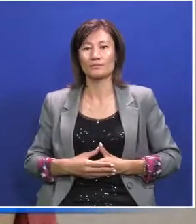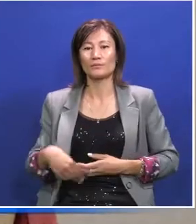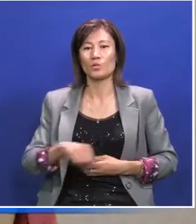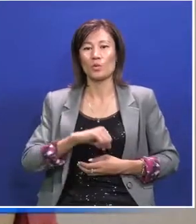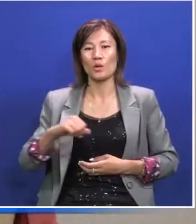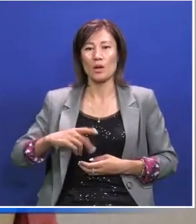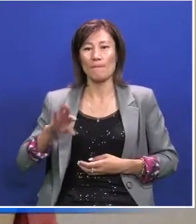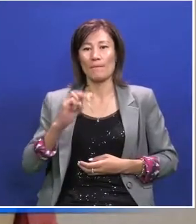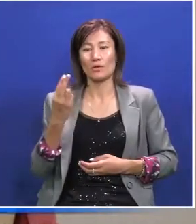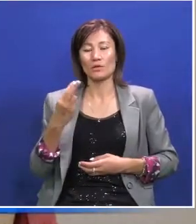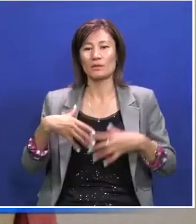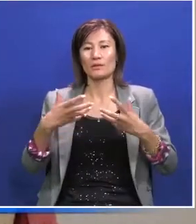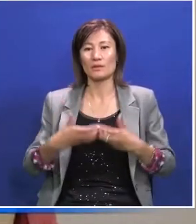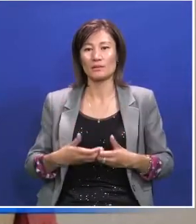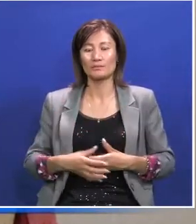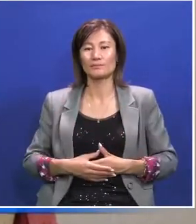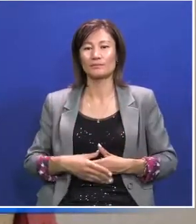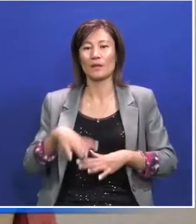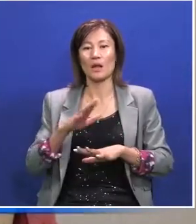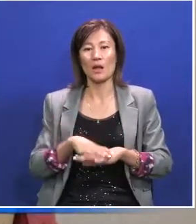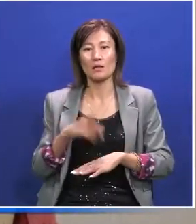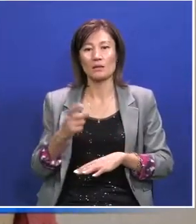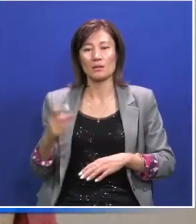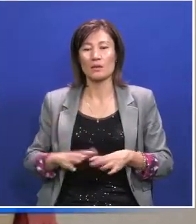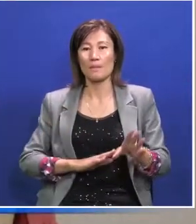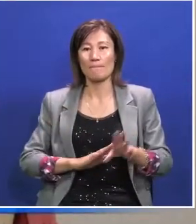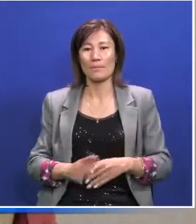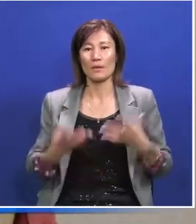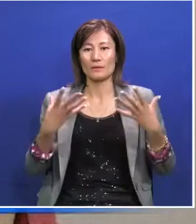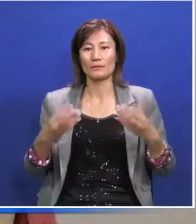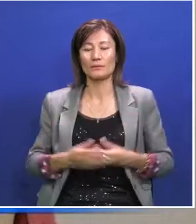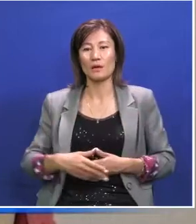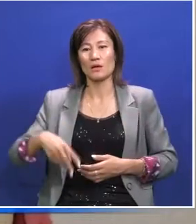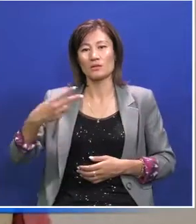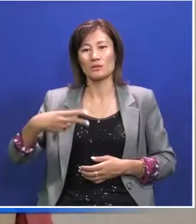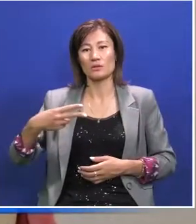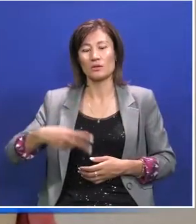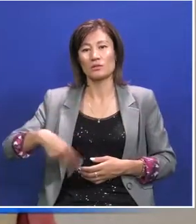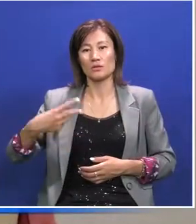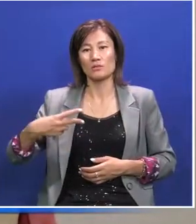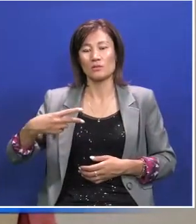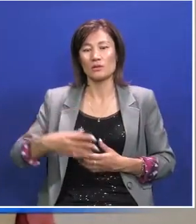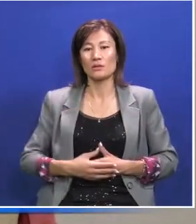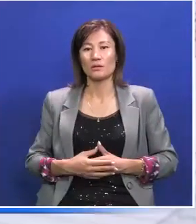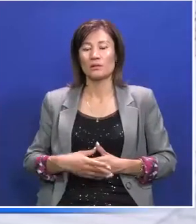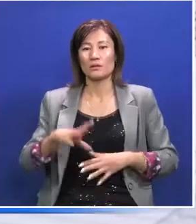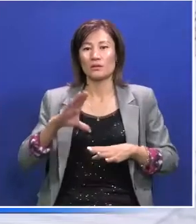борышы ретінде тіркелген халықтың санағы біздің 22-сі күні кешкі сағат